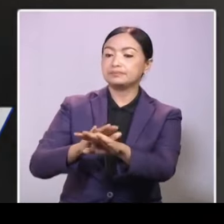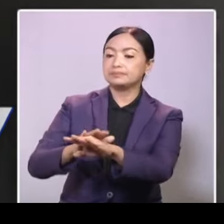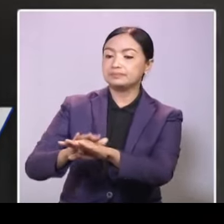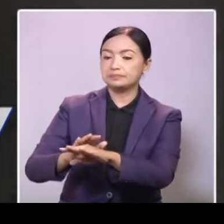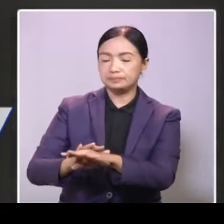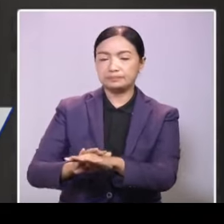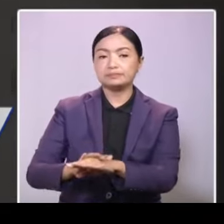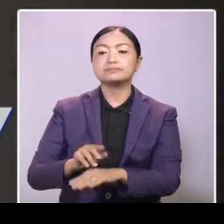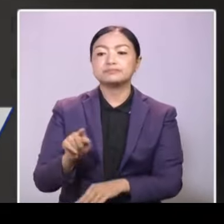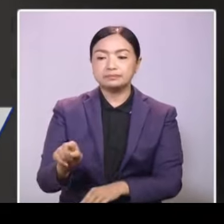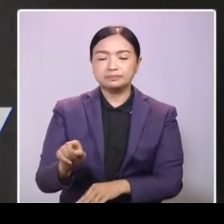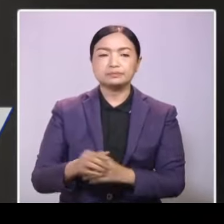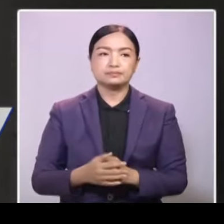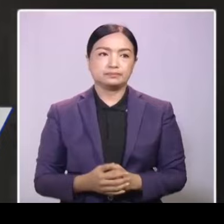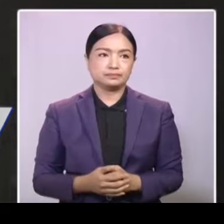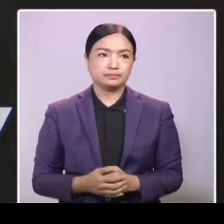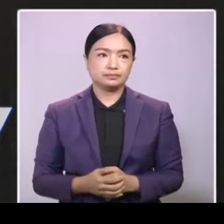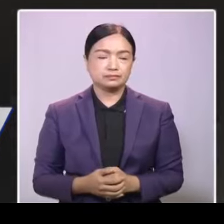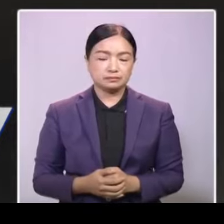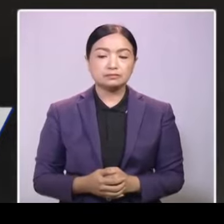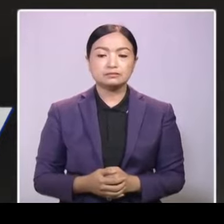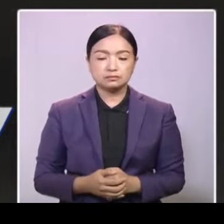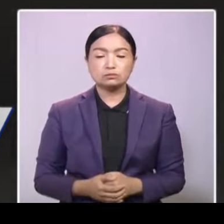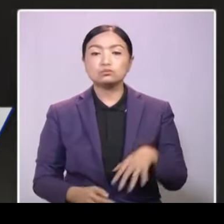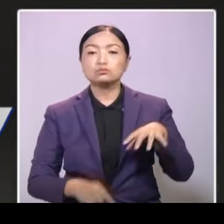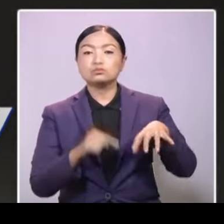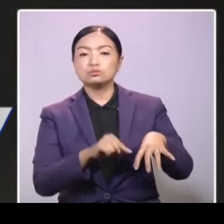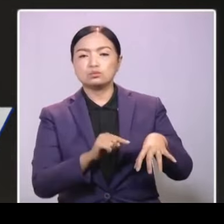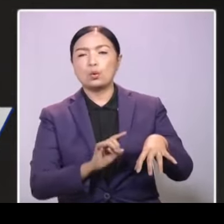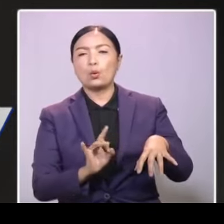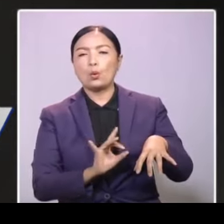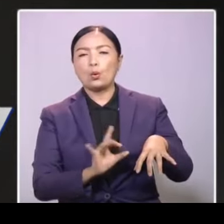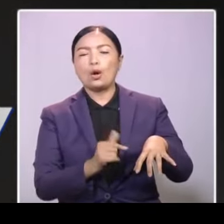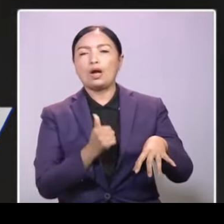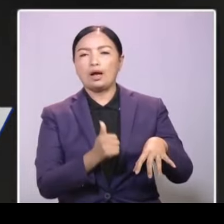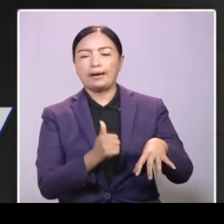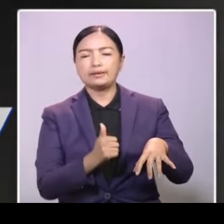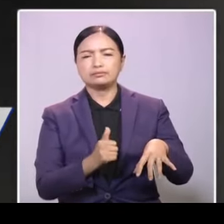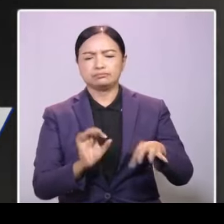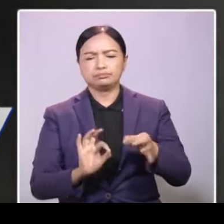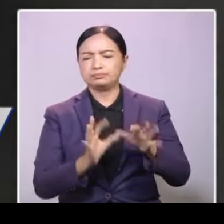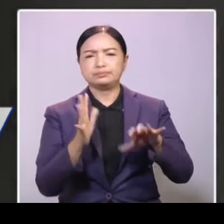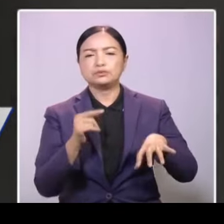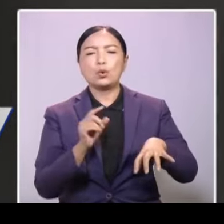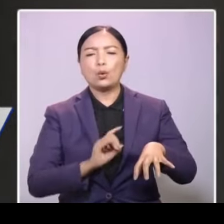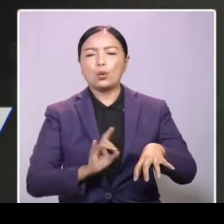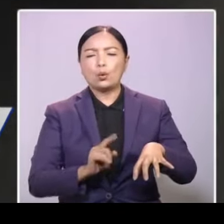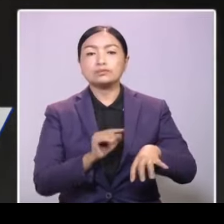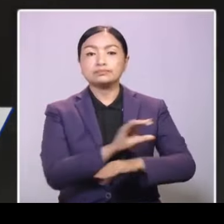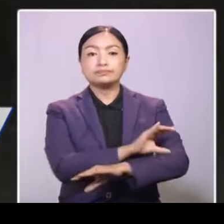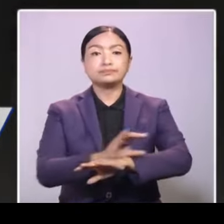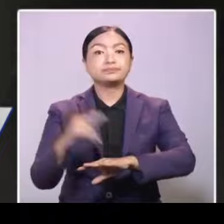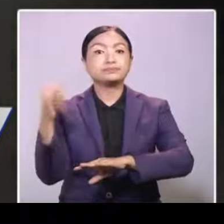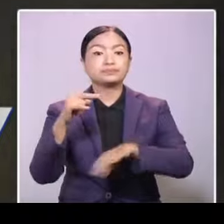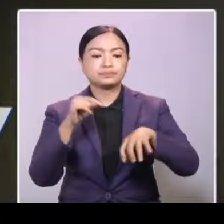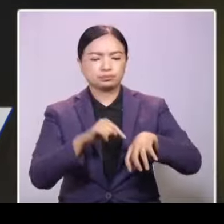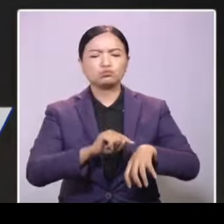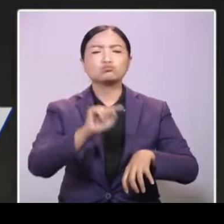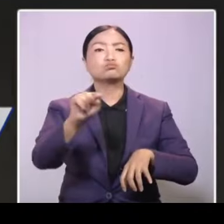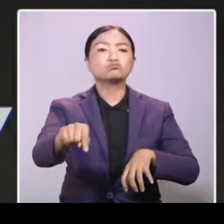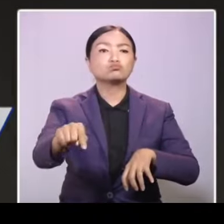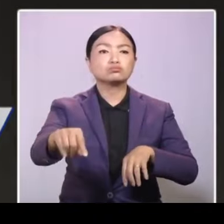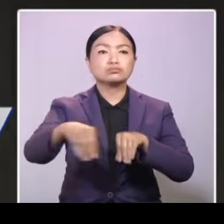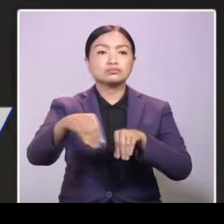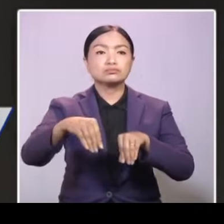านล่างสถานีเพราะแม้ว่าตัวสถานีจะไม่ได้รับความเสียหายไม่ได้เกี่ยวข้องกันโดยตรงนะคะมันเป็นการไหม้ใกล้ๆกัน